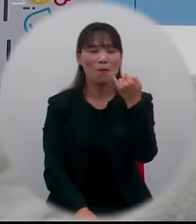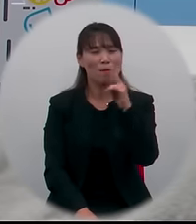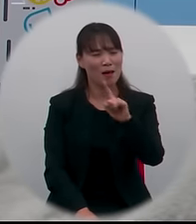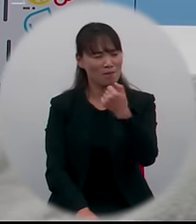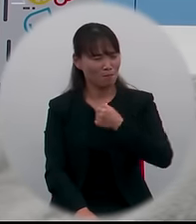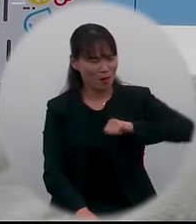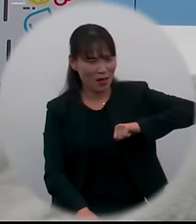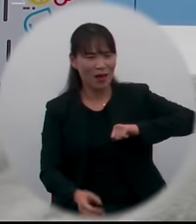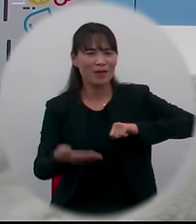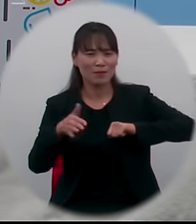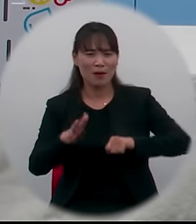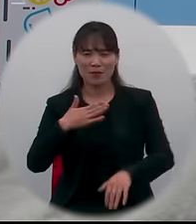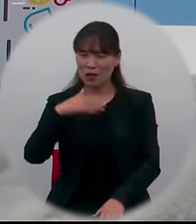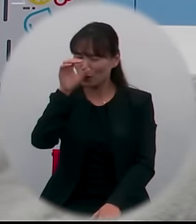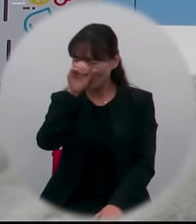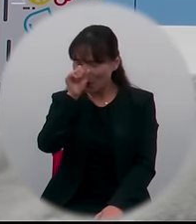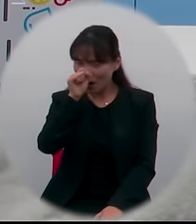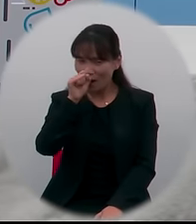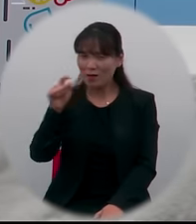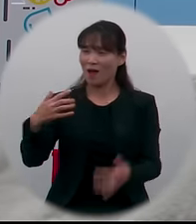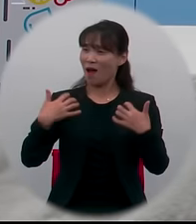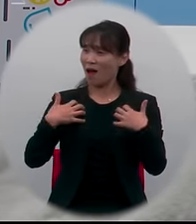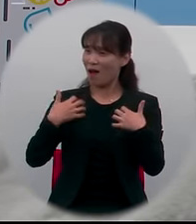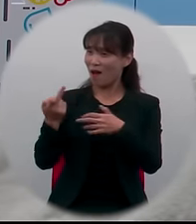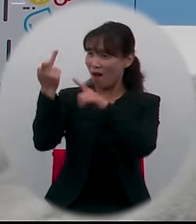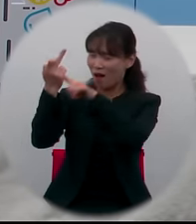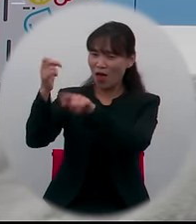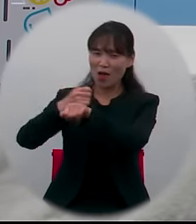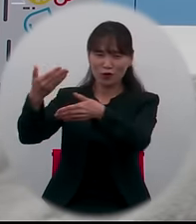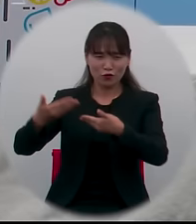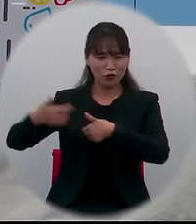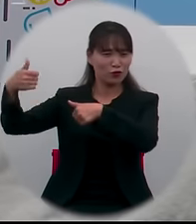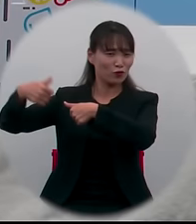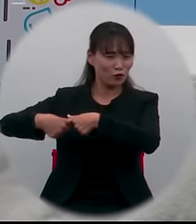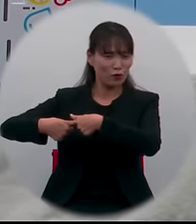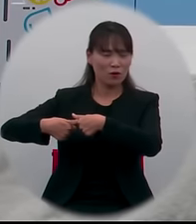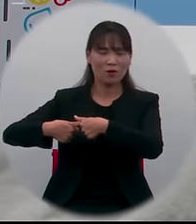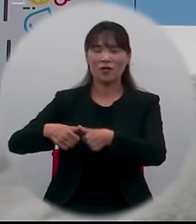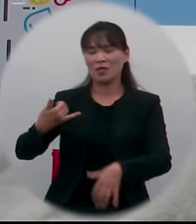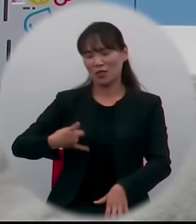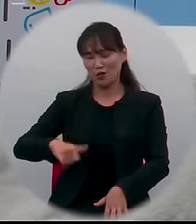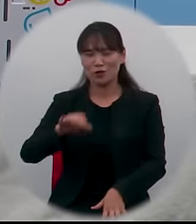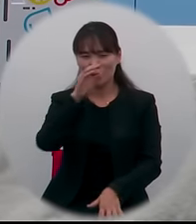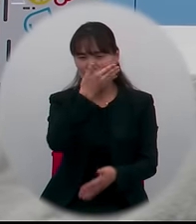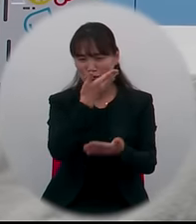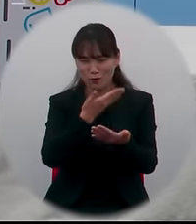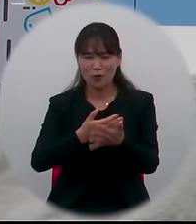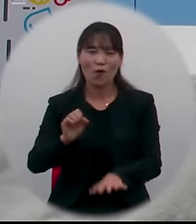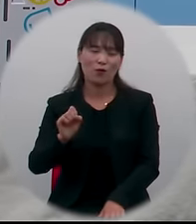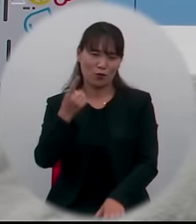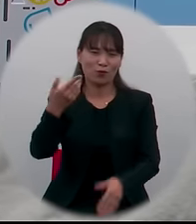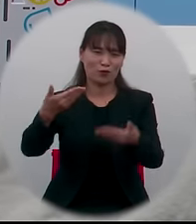꿀팁이라고 할 수가 있겠어요 엄마 말은 잘 안 듣지만 내가 좋아하는 프로 게이머 저형이 해 주는 인생의 조언은 아이들에게는